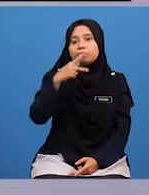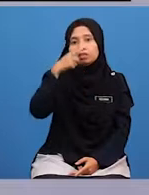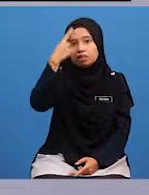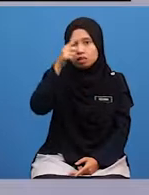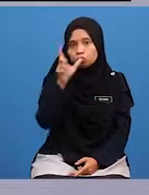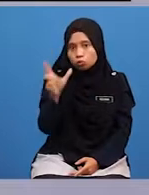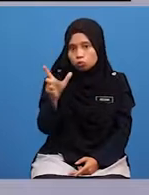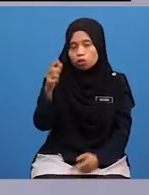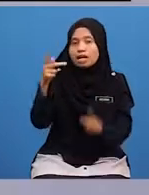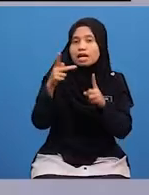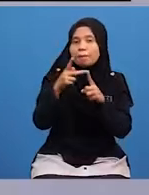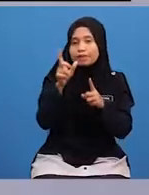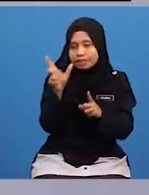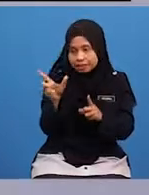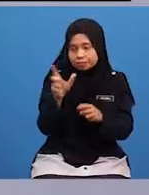kepada.